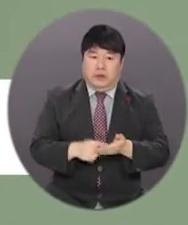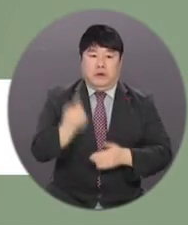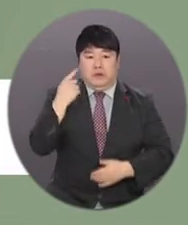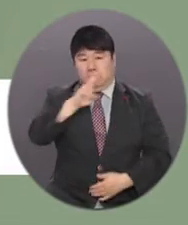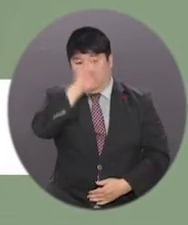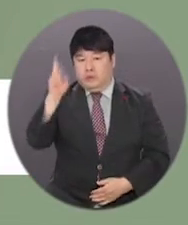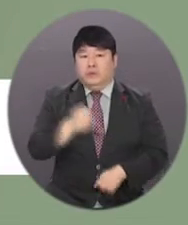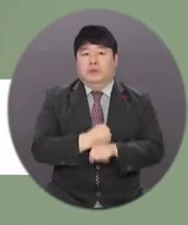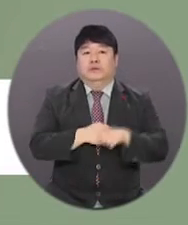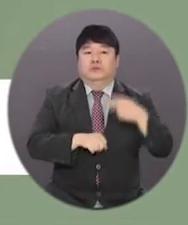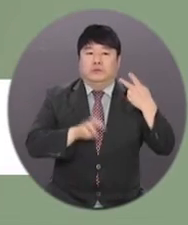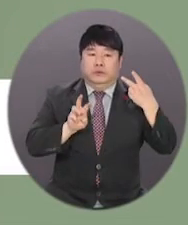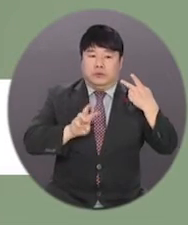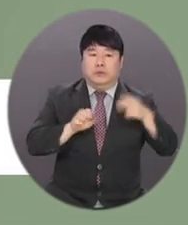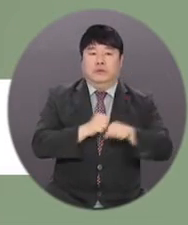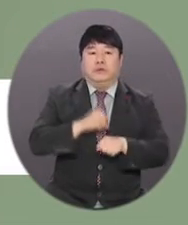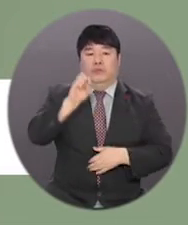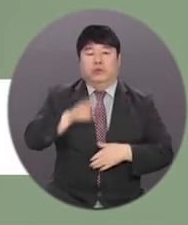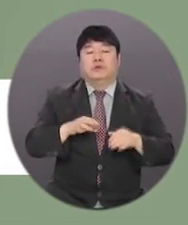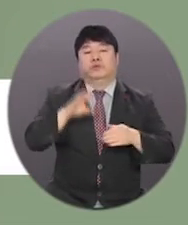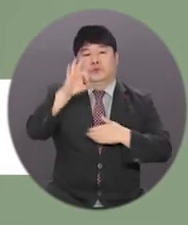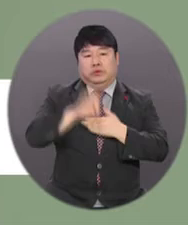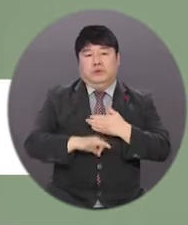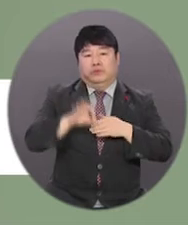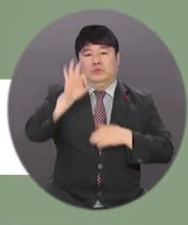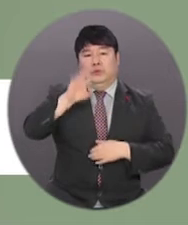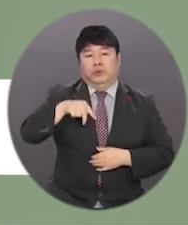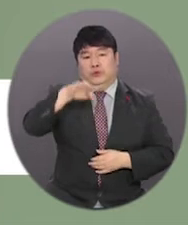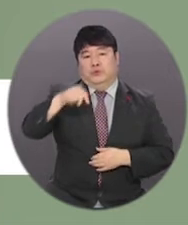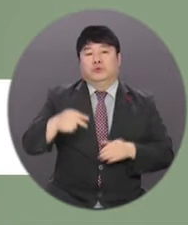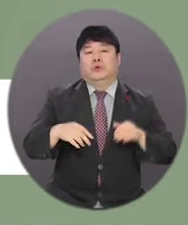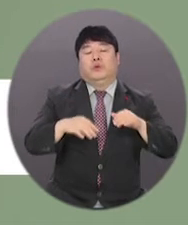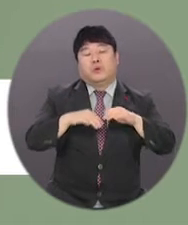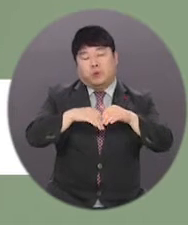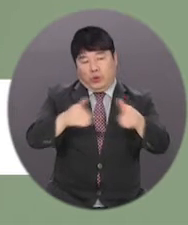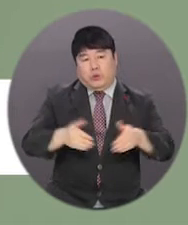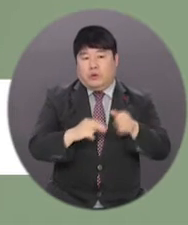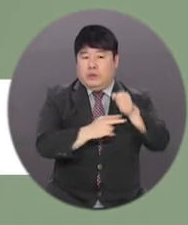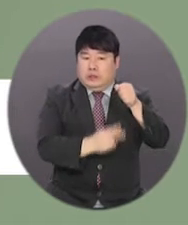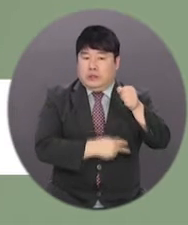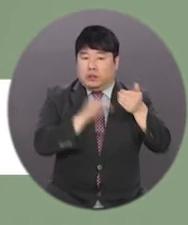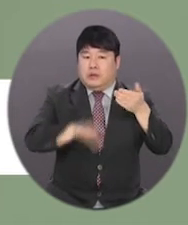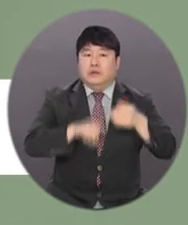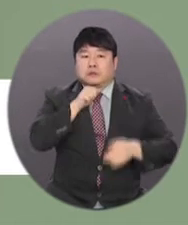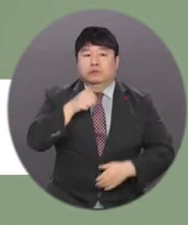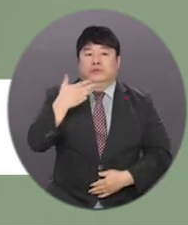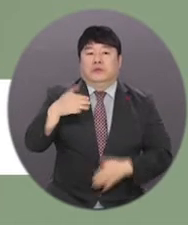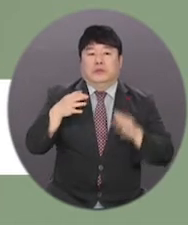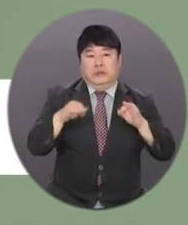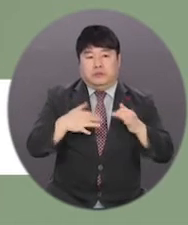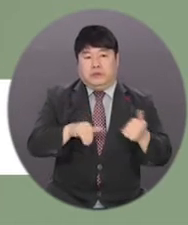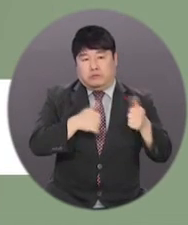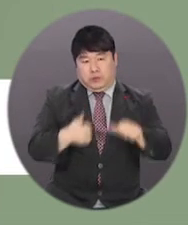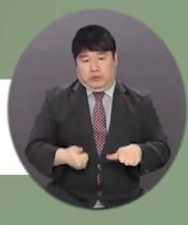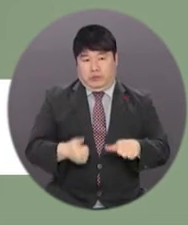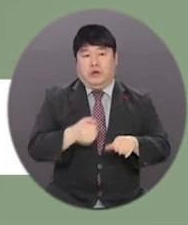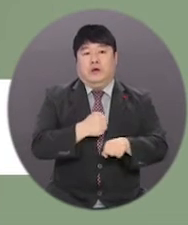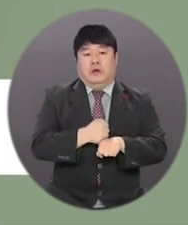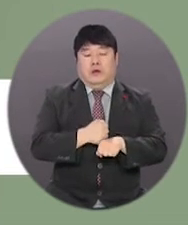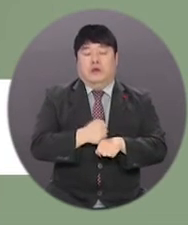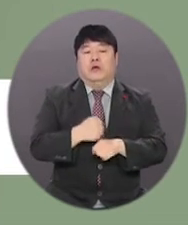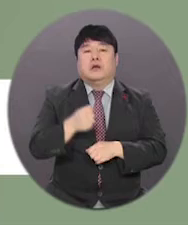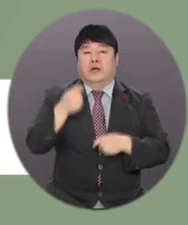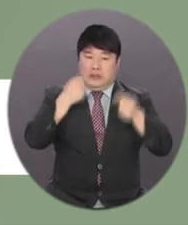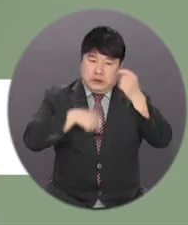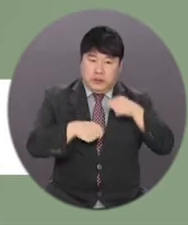오후 2시 30분쯤 광주시 서구 유촌동의 한 다리 아래에서 58살 김모 씨가 숨져 있는 것을